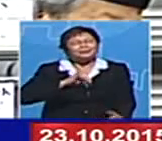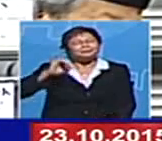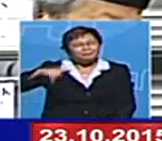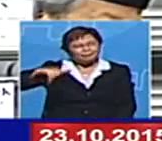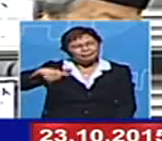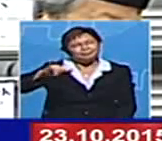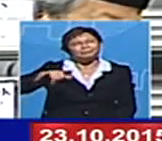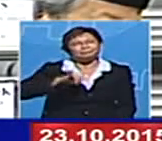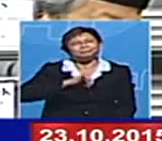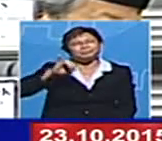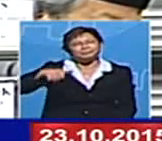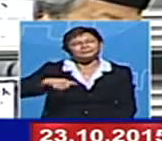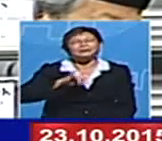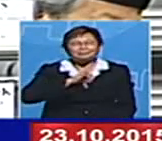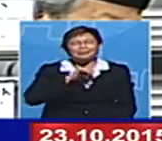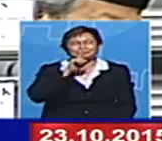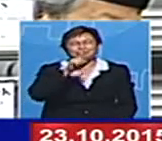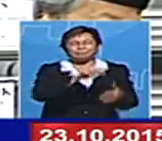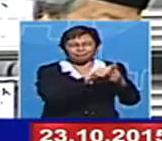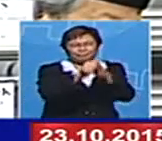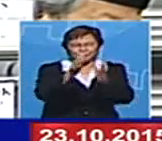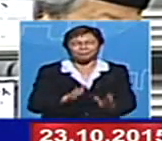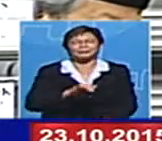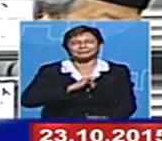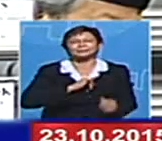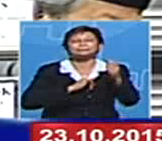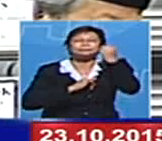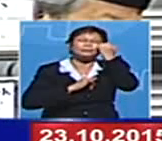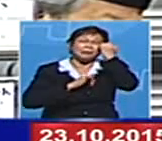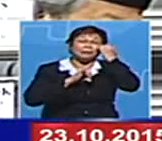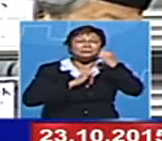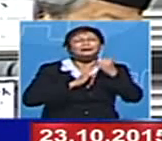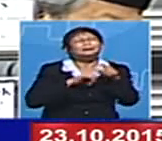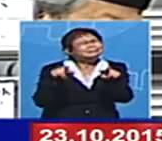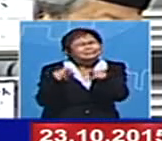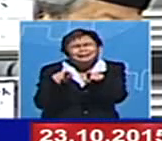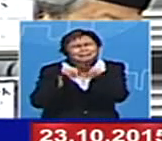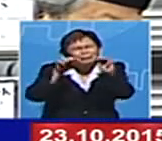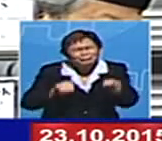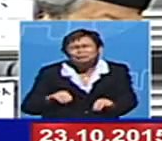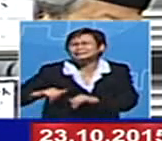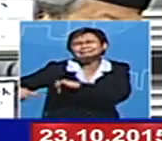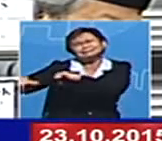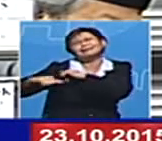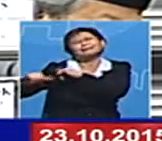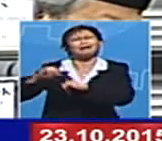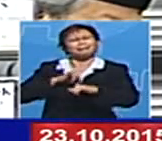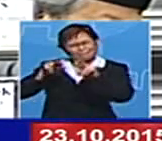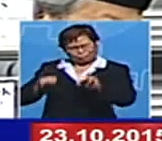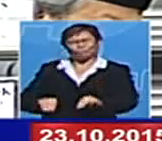benarlah saya ini seorang pemimpin tapi juga saya juga manusia seperti saudara-saudari